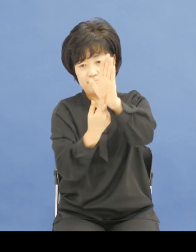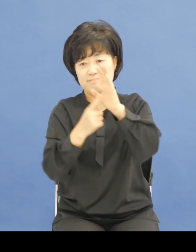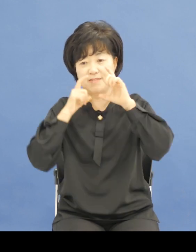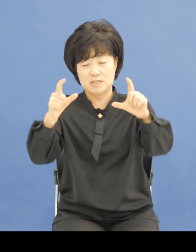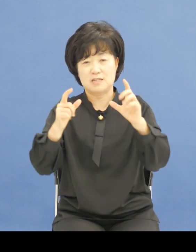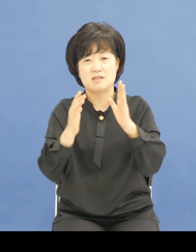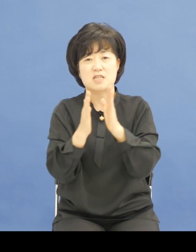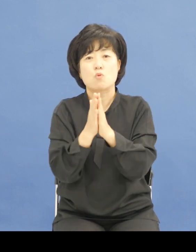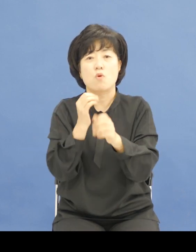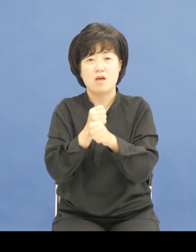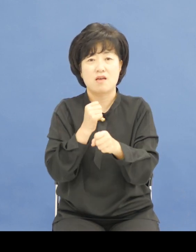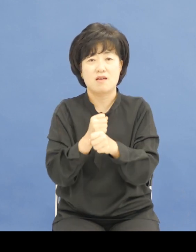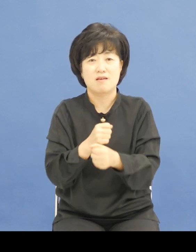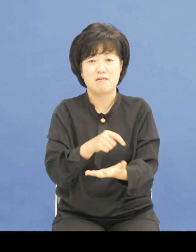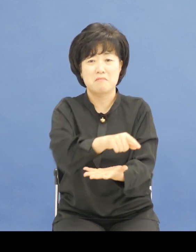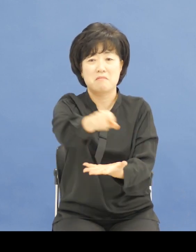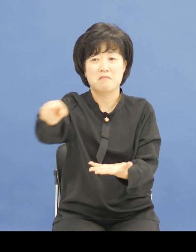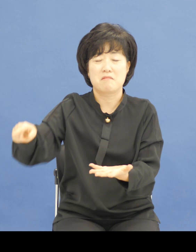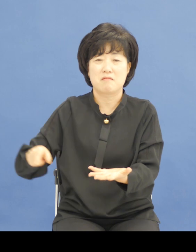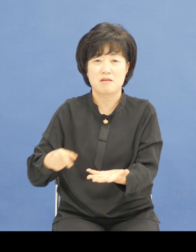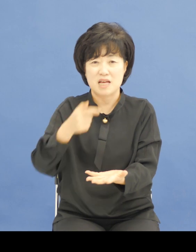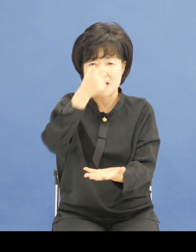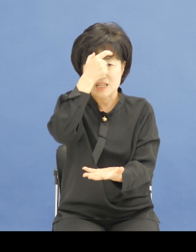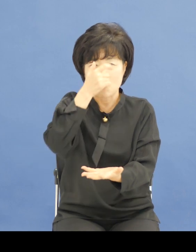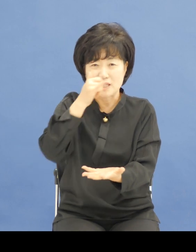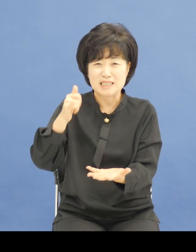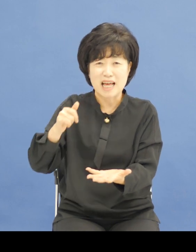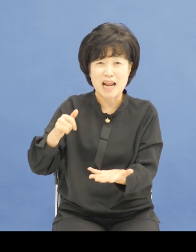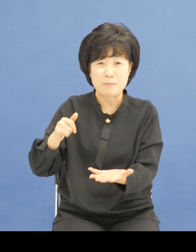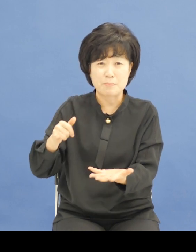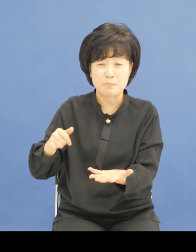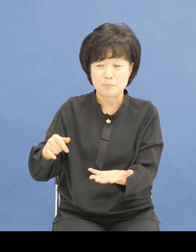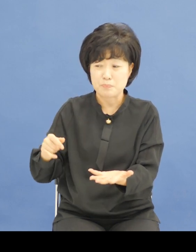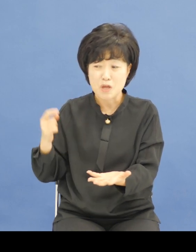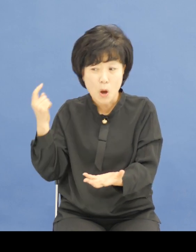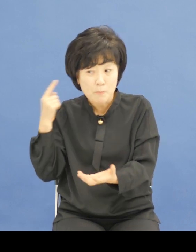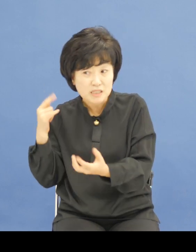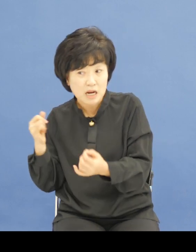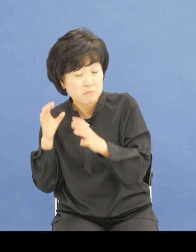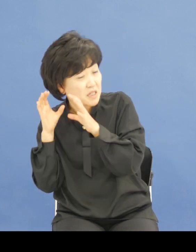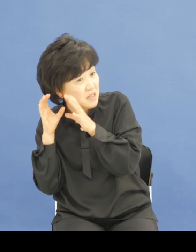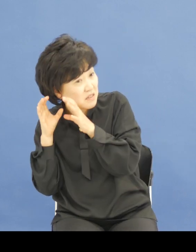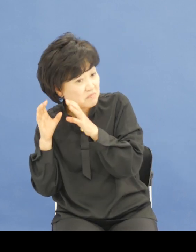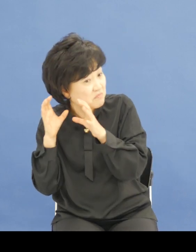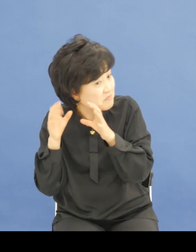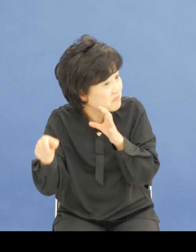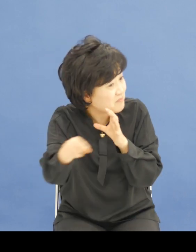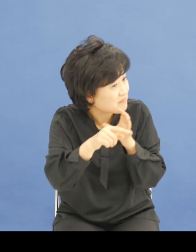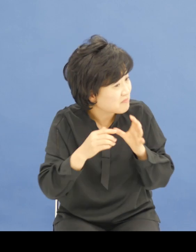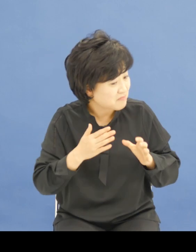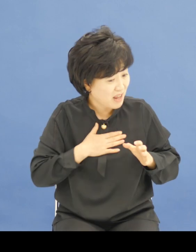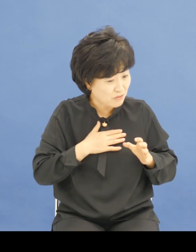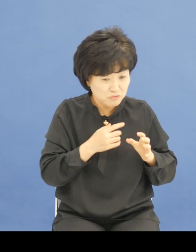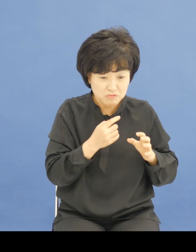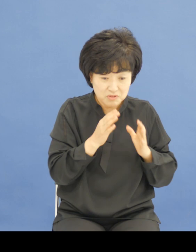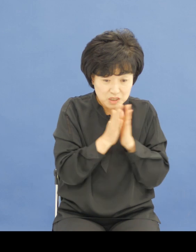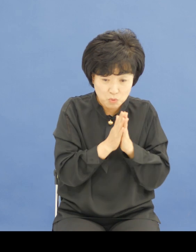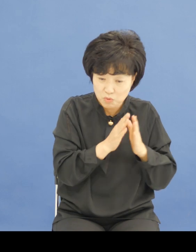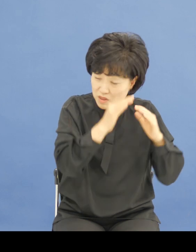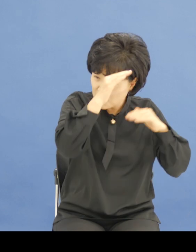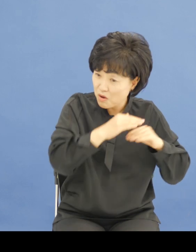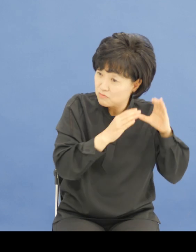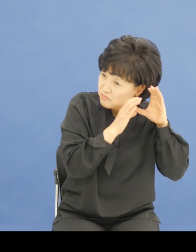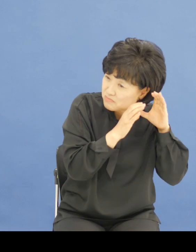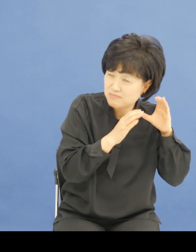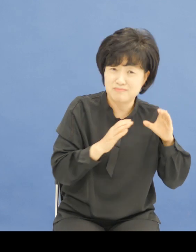네. 왜냐하면은 기도를 듣는 분은 내 옆에 있는 사람도 아니고 나도 아니고 듣는 분은 하나님이시죠. 그렇죠, 그렇죠. 그게 이제 기도에